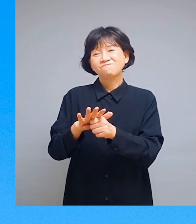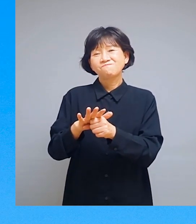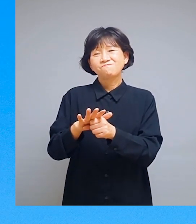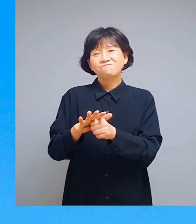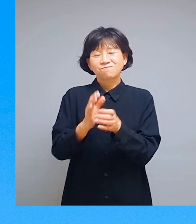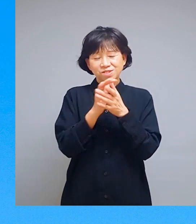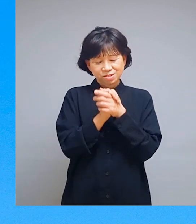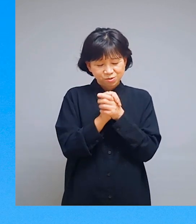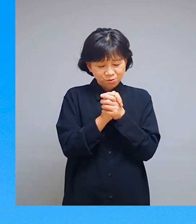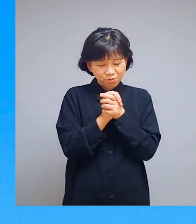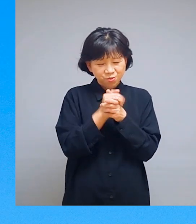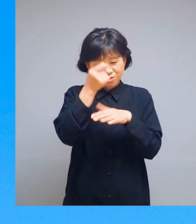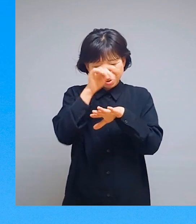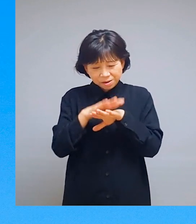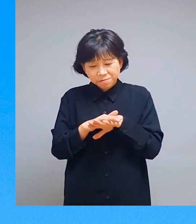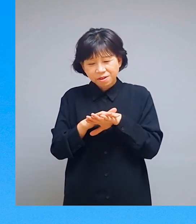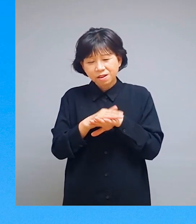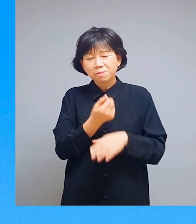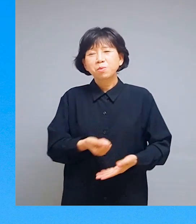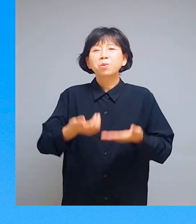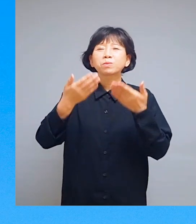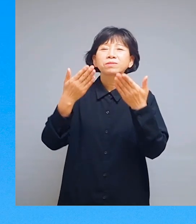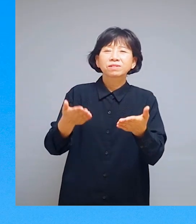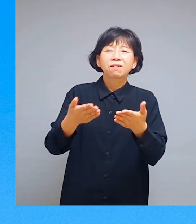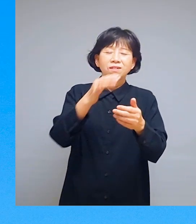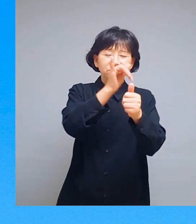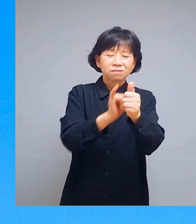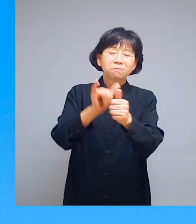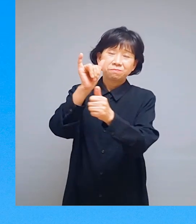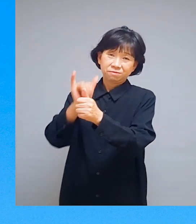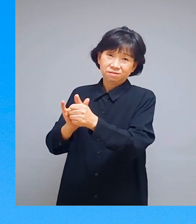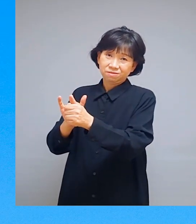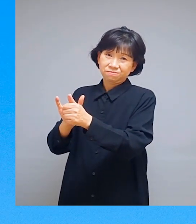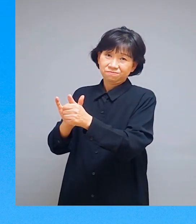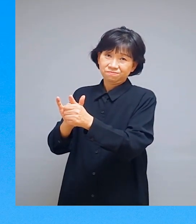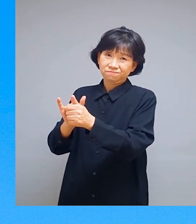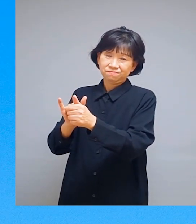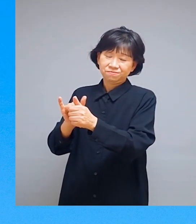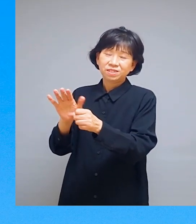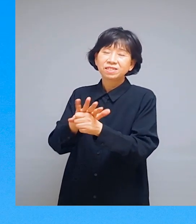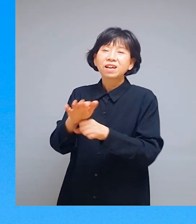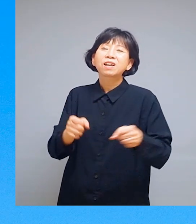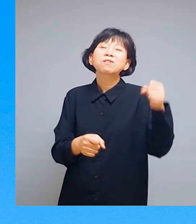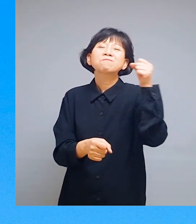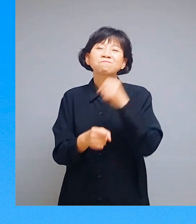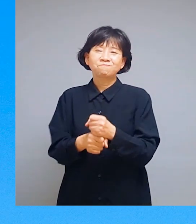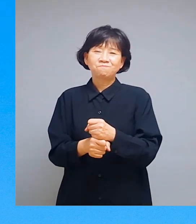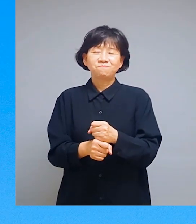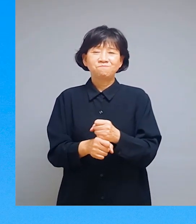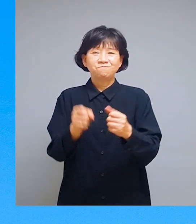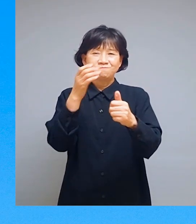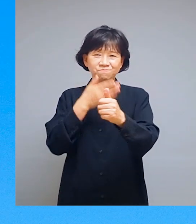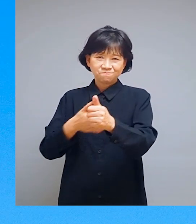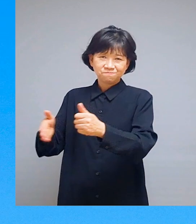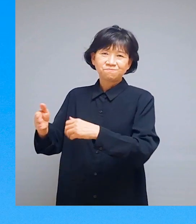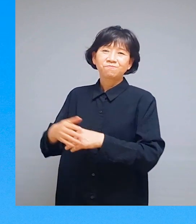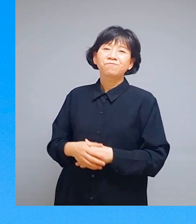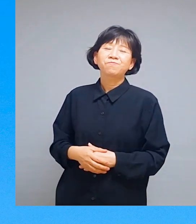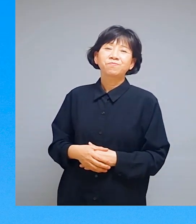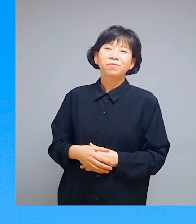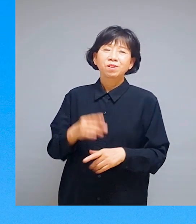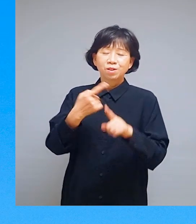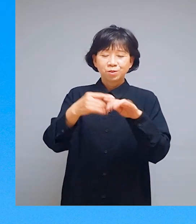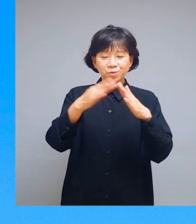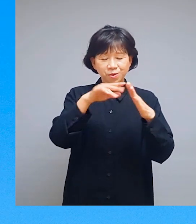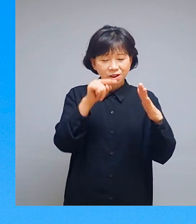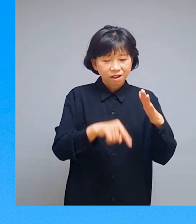우리의 기도, 예배, 봉사, 섬김 가운데서 사랑이 회복되실 수 있기를 바랍니다. 교회